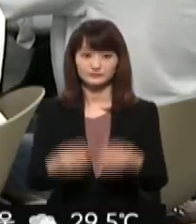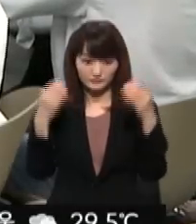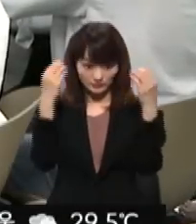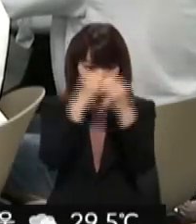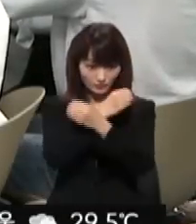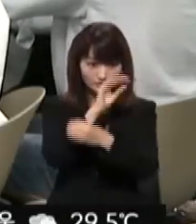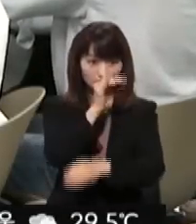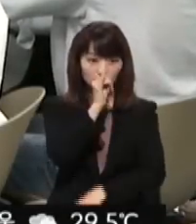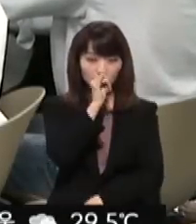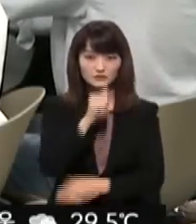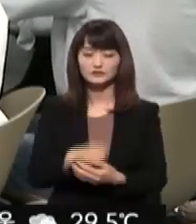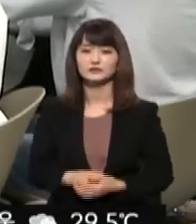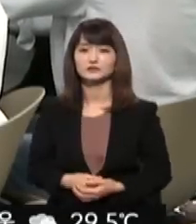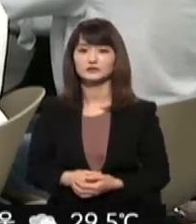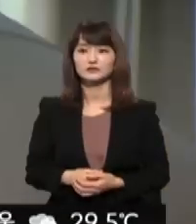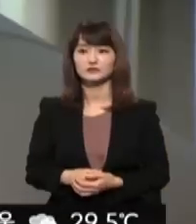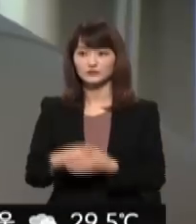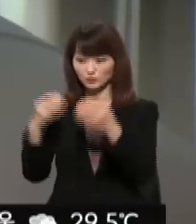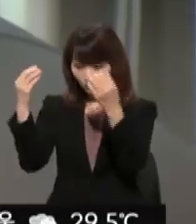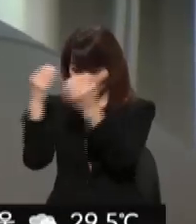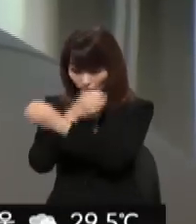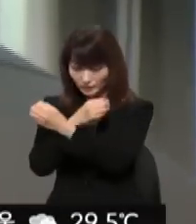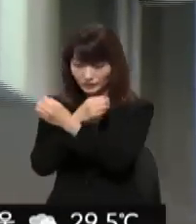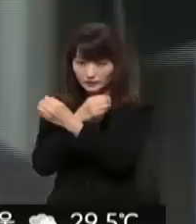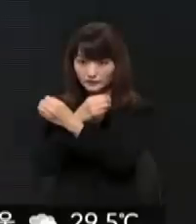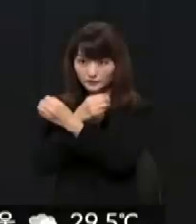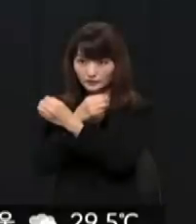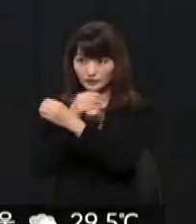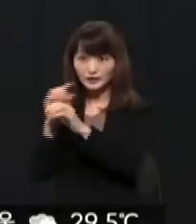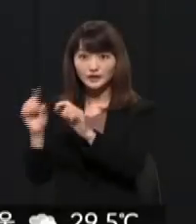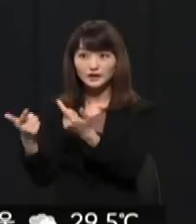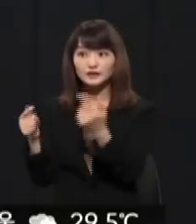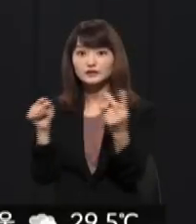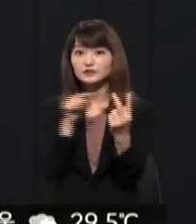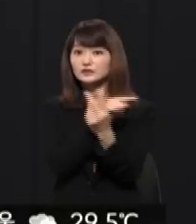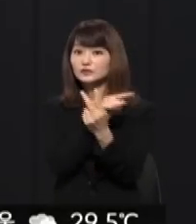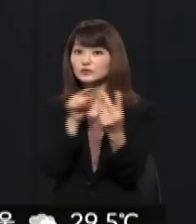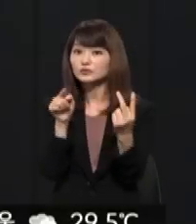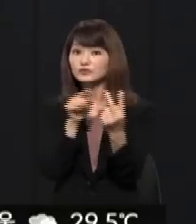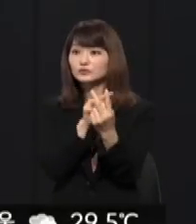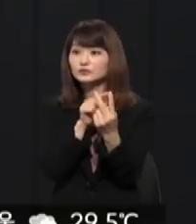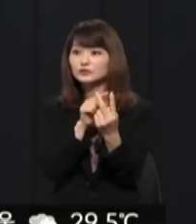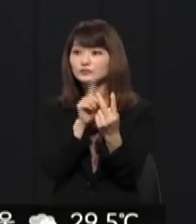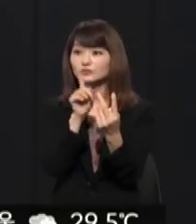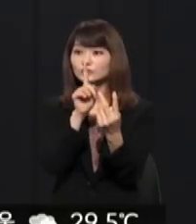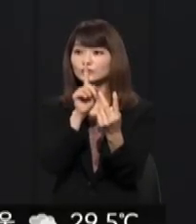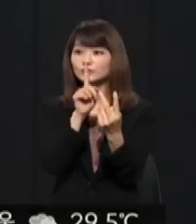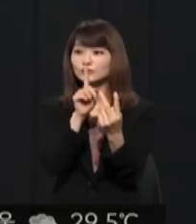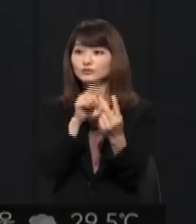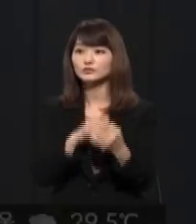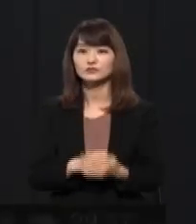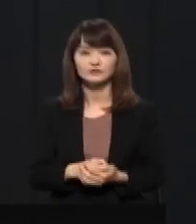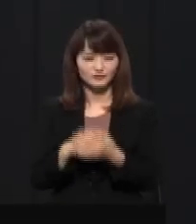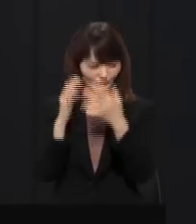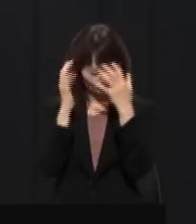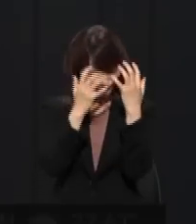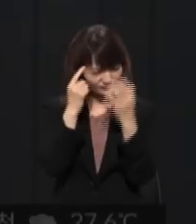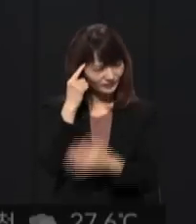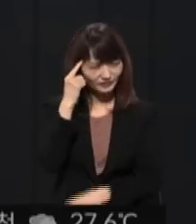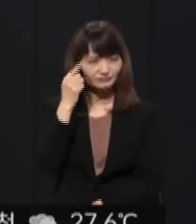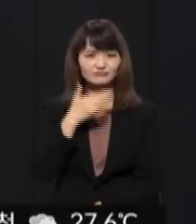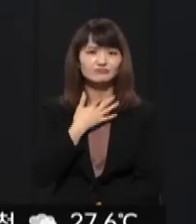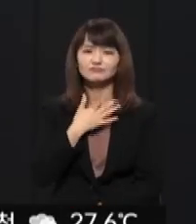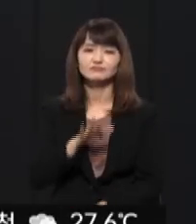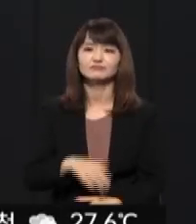될 수 있다는 겁니까 오해라는 그러니까 오해가 아닐 수도 있다라는 뉘앙스도 들어가 있는 건가요 뭐 그렇게까지 복잡하게는 생각을 안